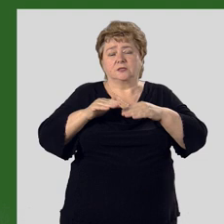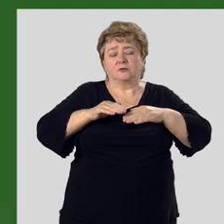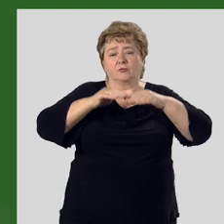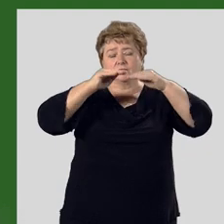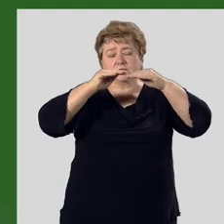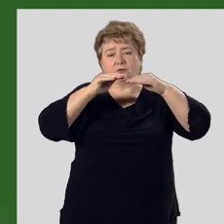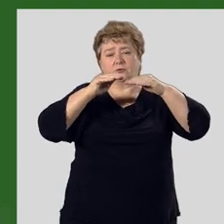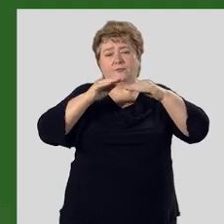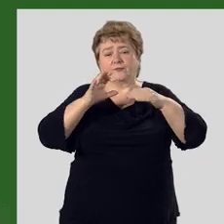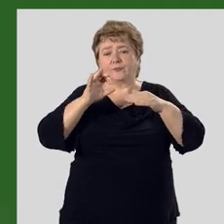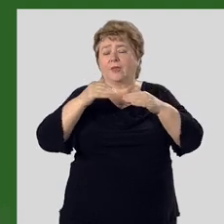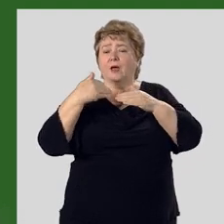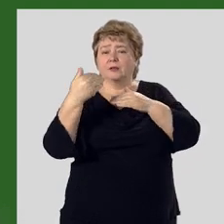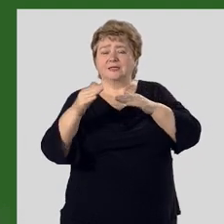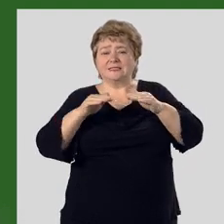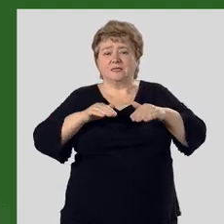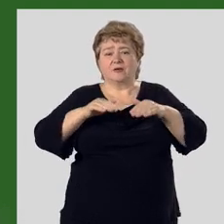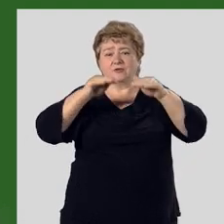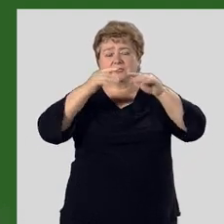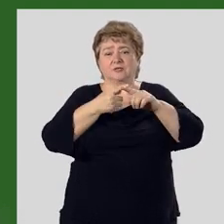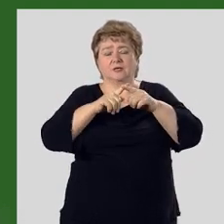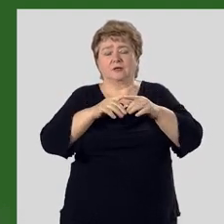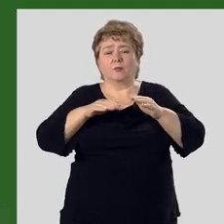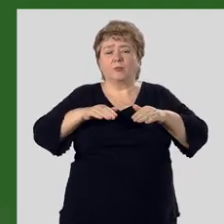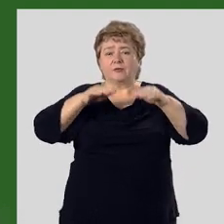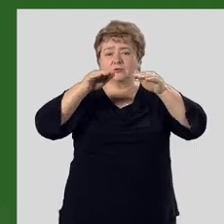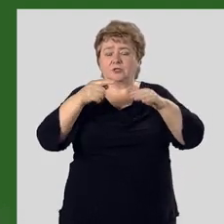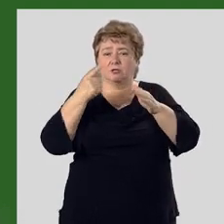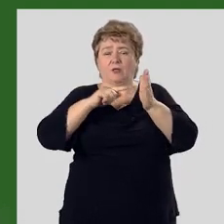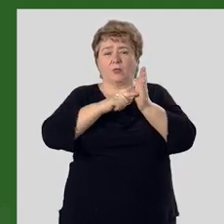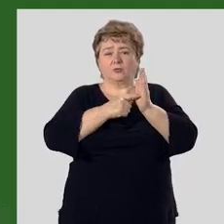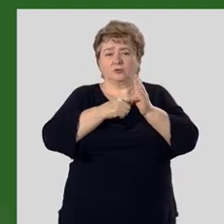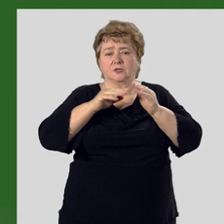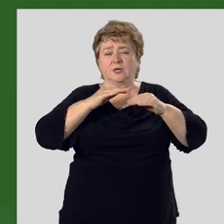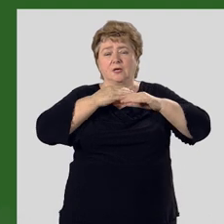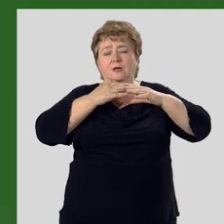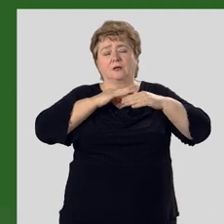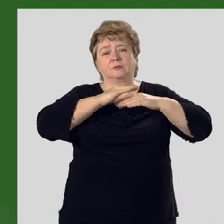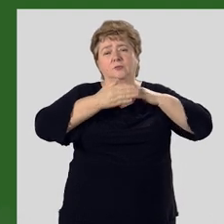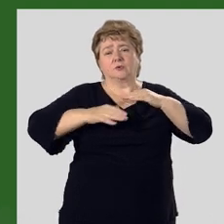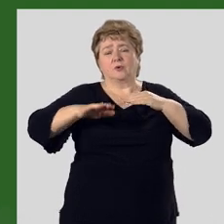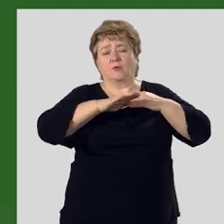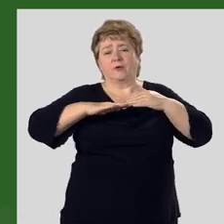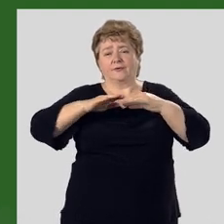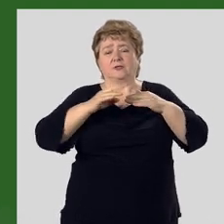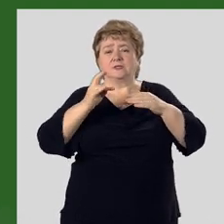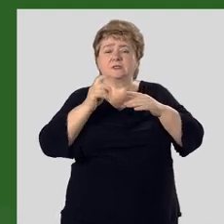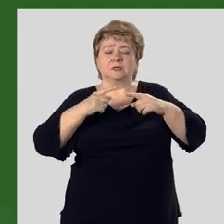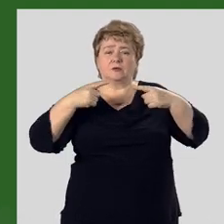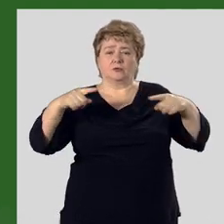высоту. Относительная высота – это превышение одной точки земной поверхности над